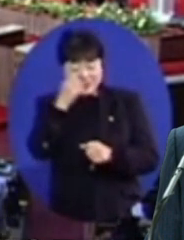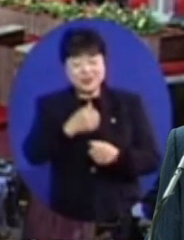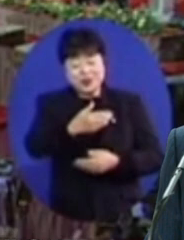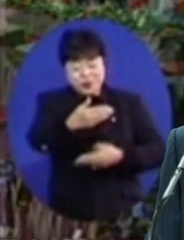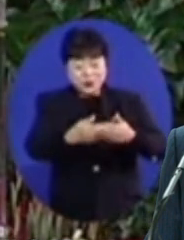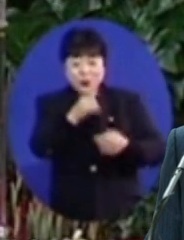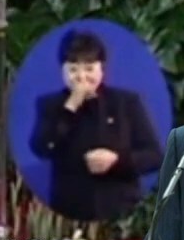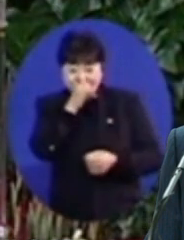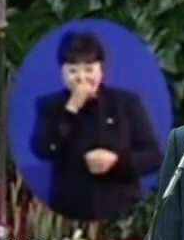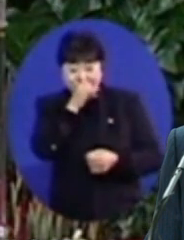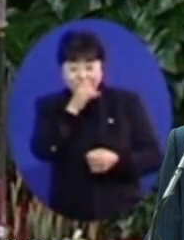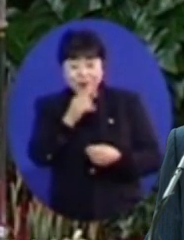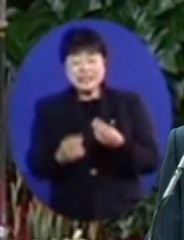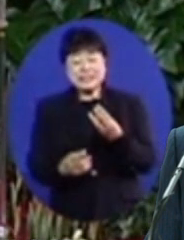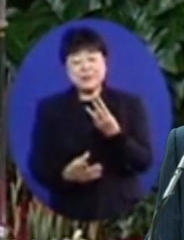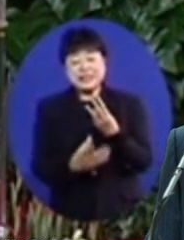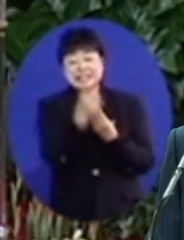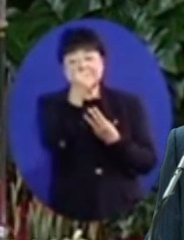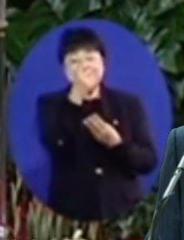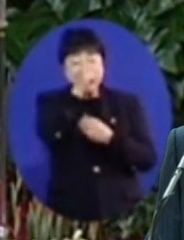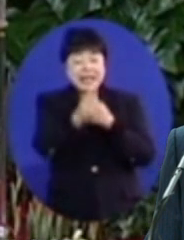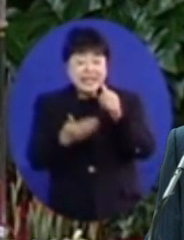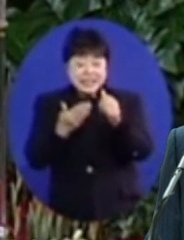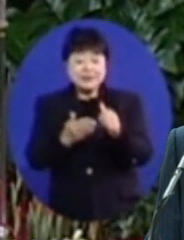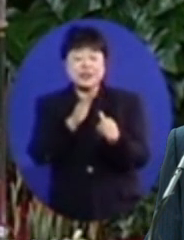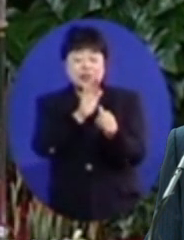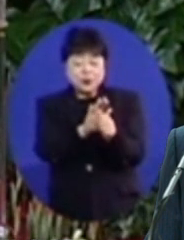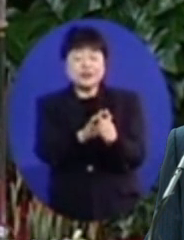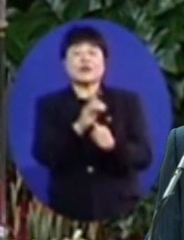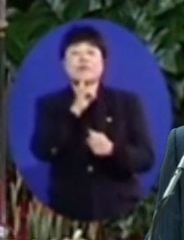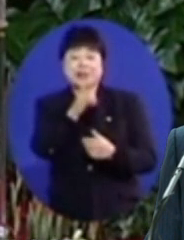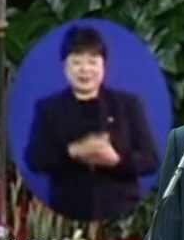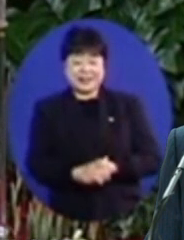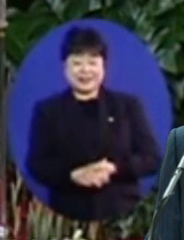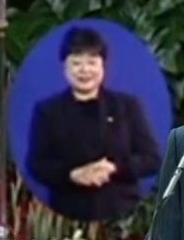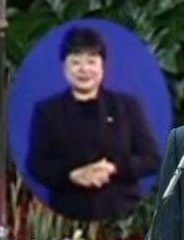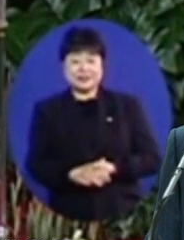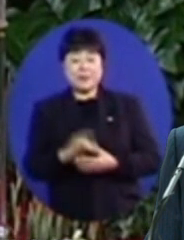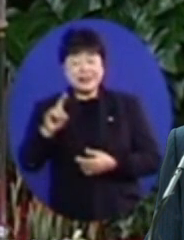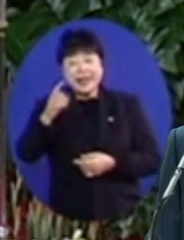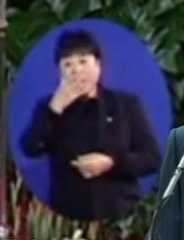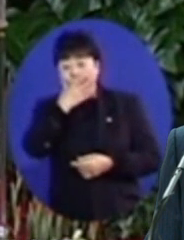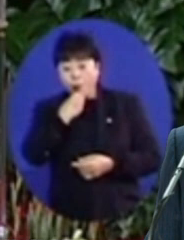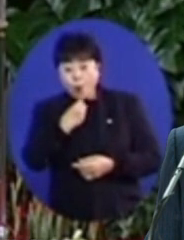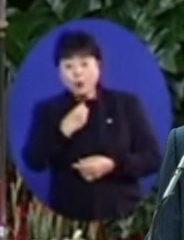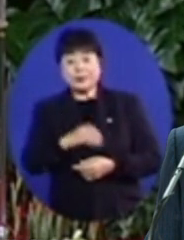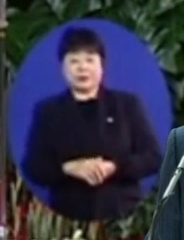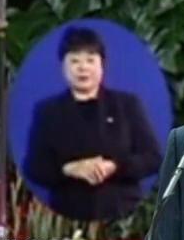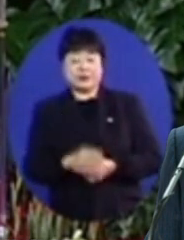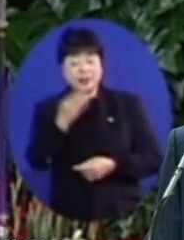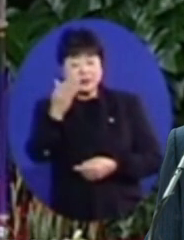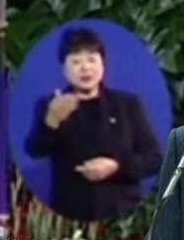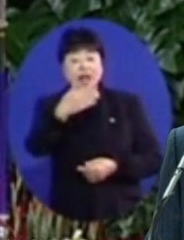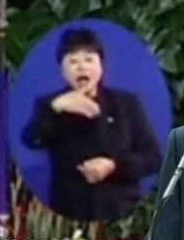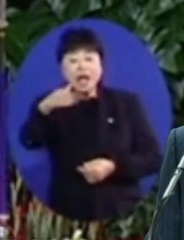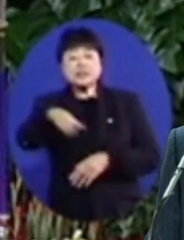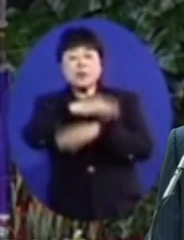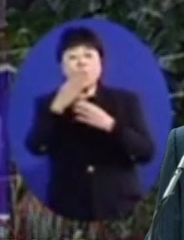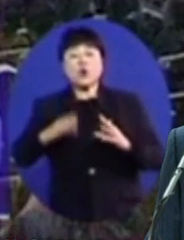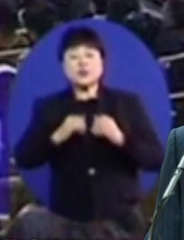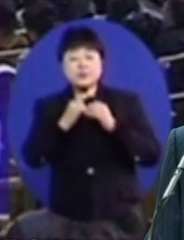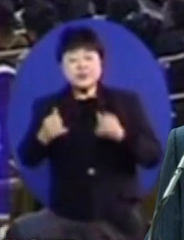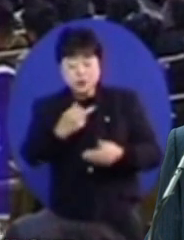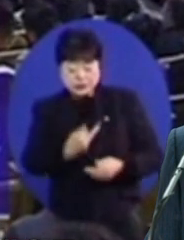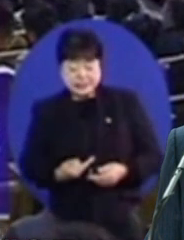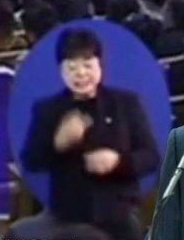성령의 교통이 있고 목사님 일체 하나님이 역사가 느껴지는 것입니다 마태복음 28장 19절에 너희는 가슴 모든 민족을